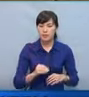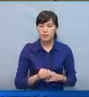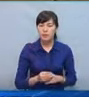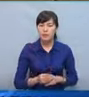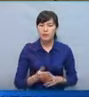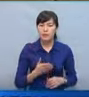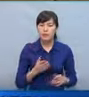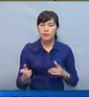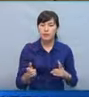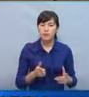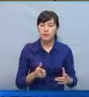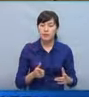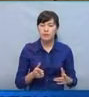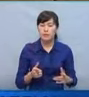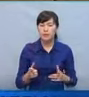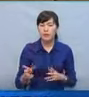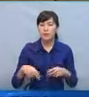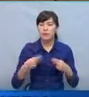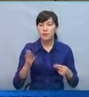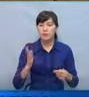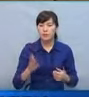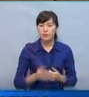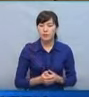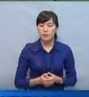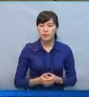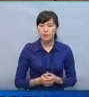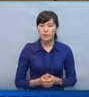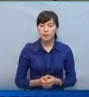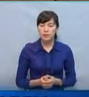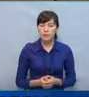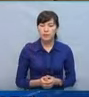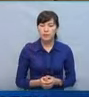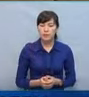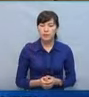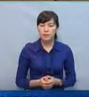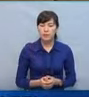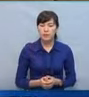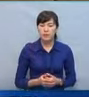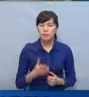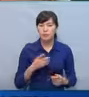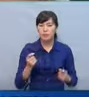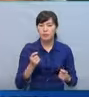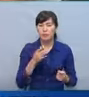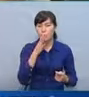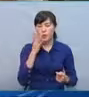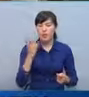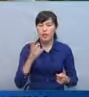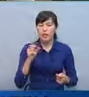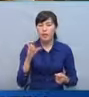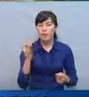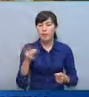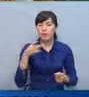біз жасамаймыз деп айтып жатқан жоқпыз ғой. Біз оны жасаймыз. Бірақ бізге біраз уақыт керек. Абай ауданында